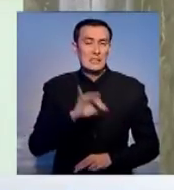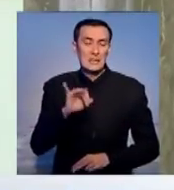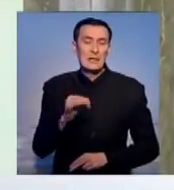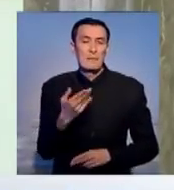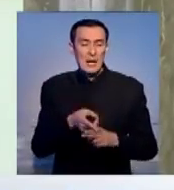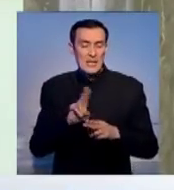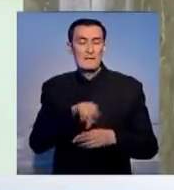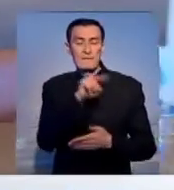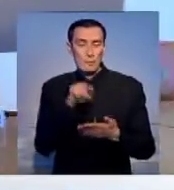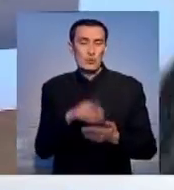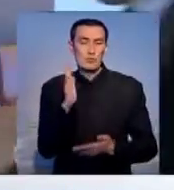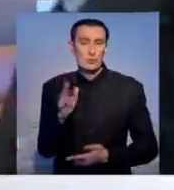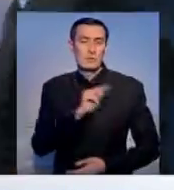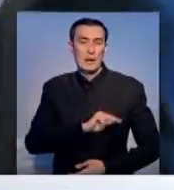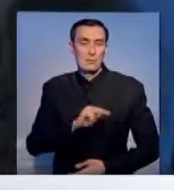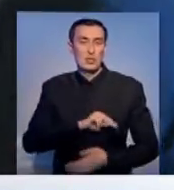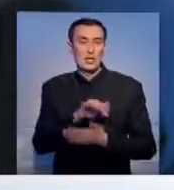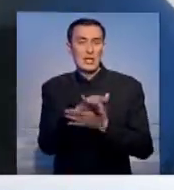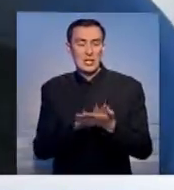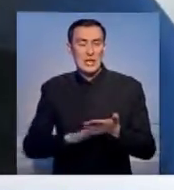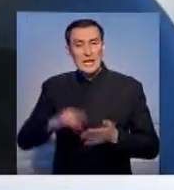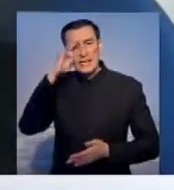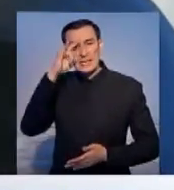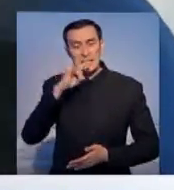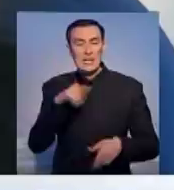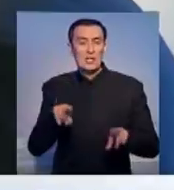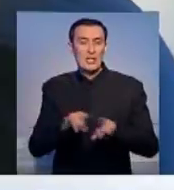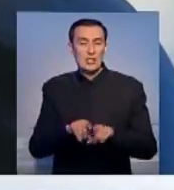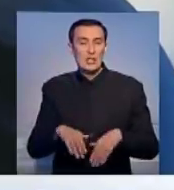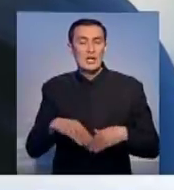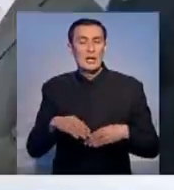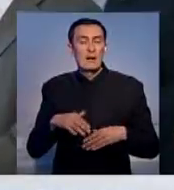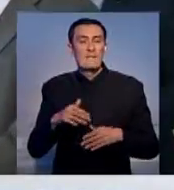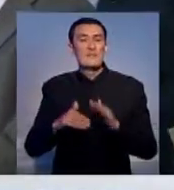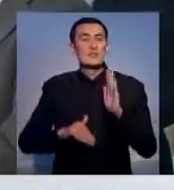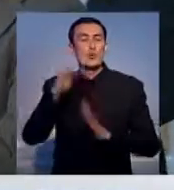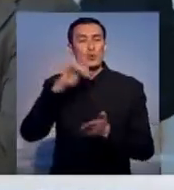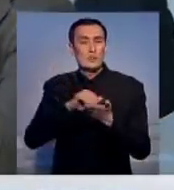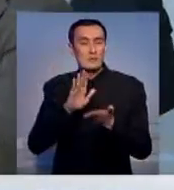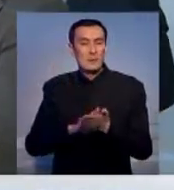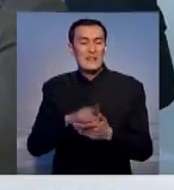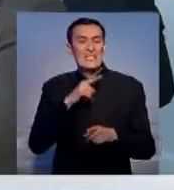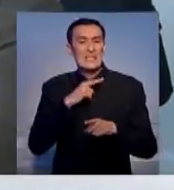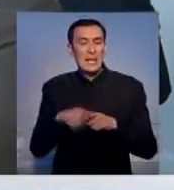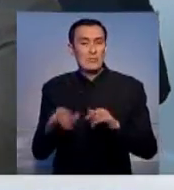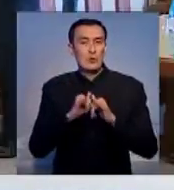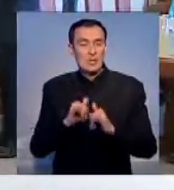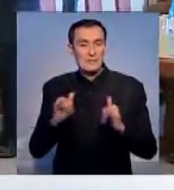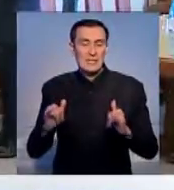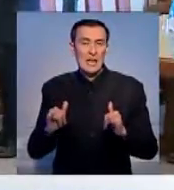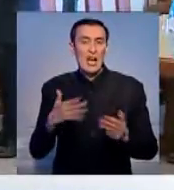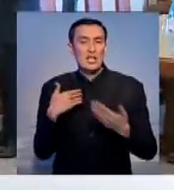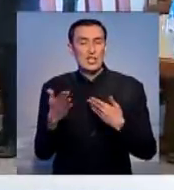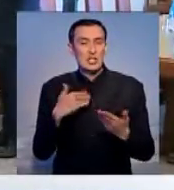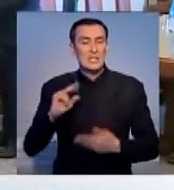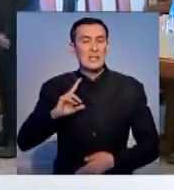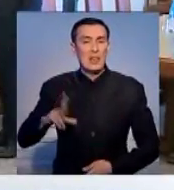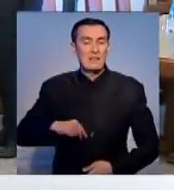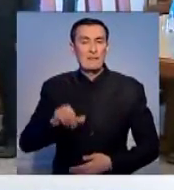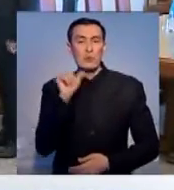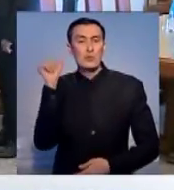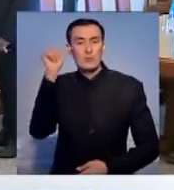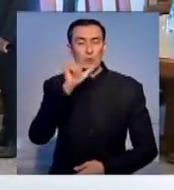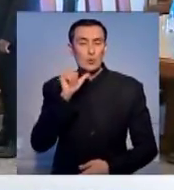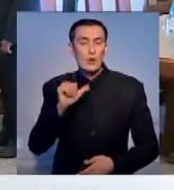вопросам будем работать дальше. Казахстанская сторона также дала высокую оценку динамики взаимодействия с Латвией. Страны, которые в прошлом